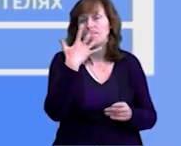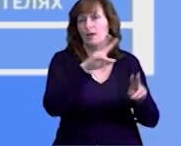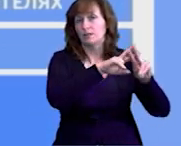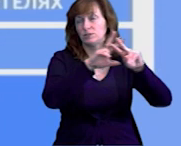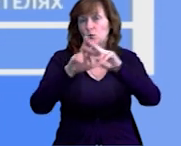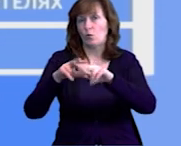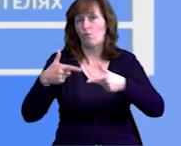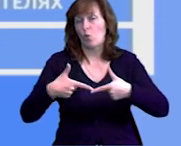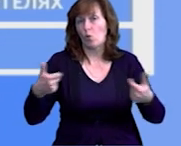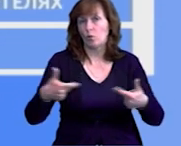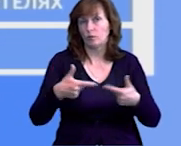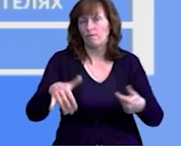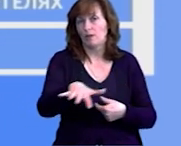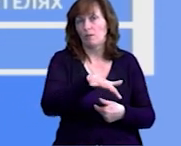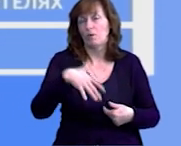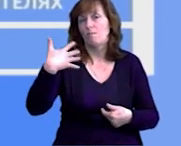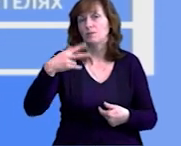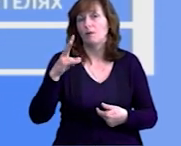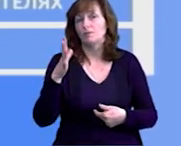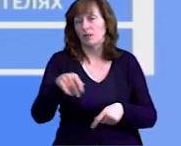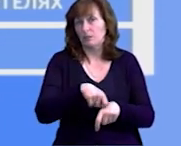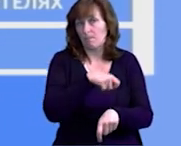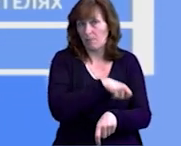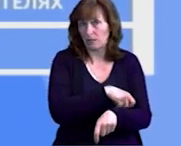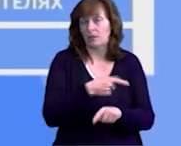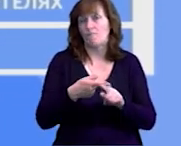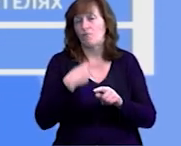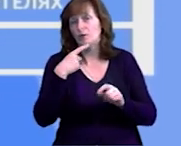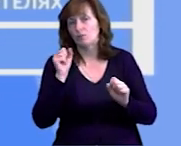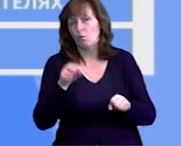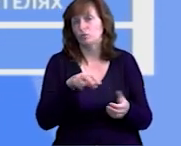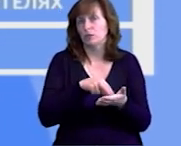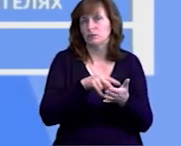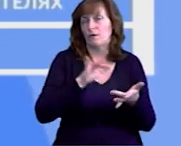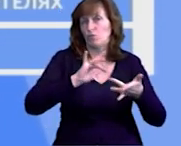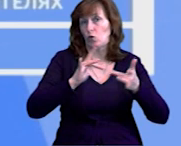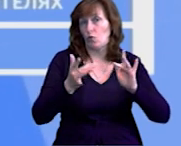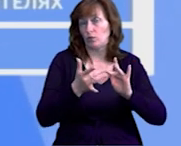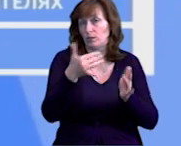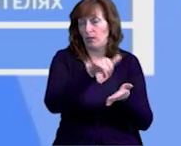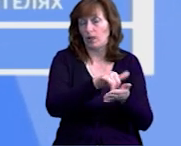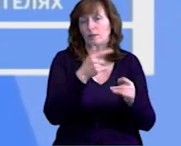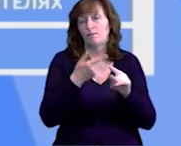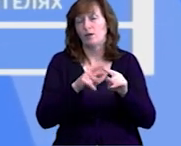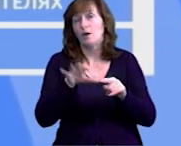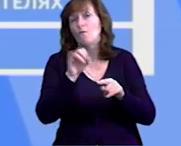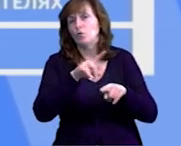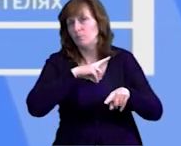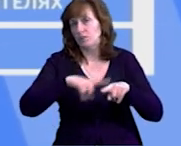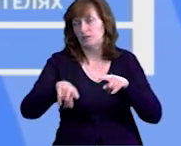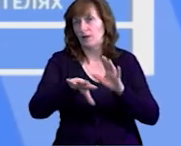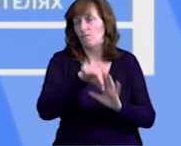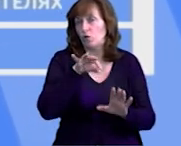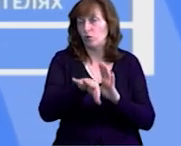3-5-зіркових готелях на площі не менш як 50 квадратних метрів. Ставку можна буде зробити і онлайн. Дозволена також миттєва лотерея,